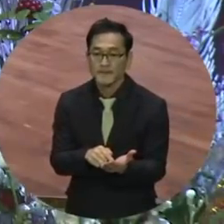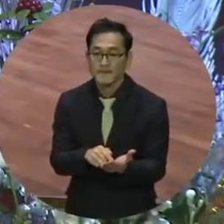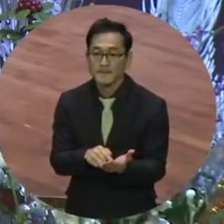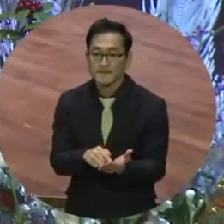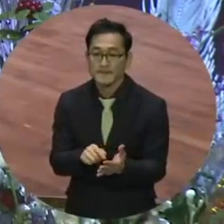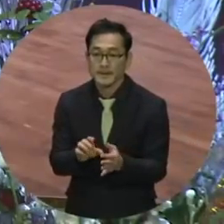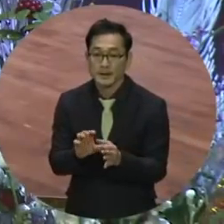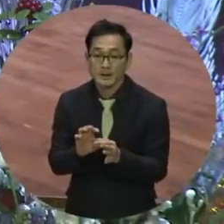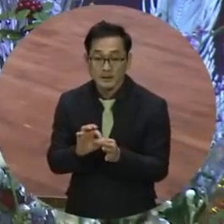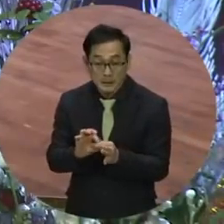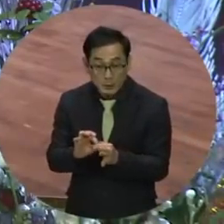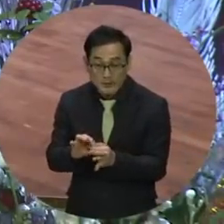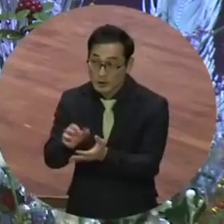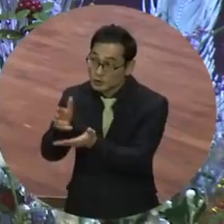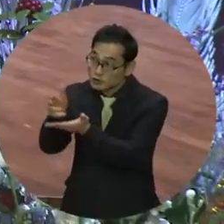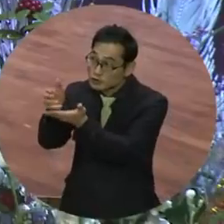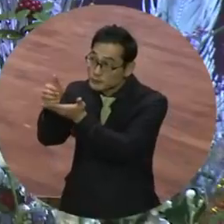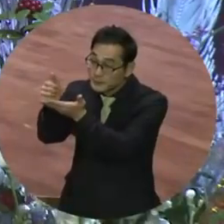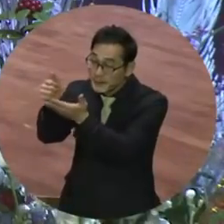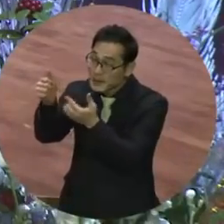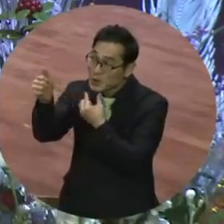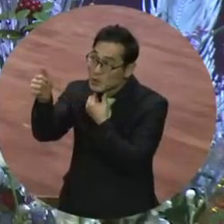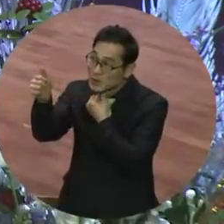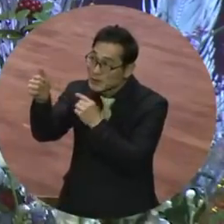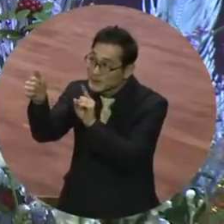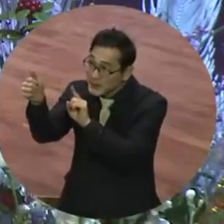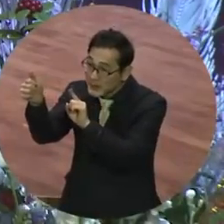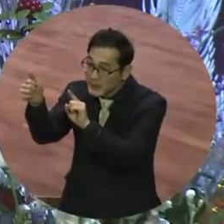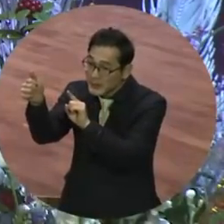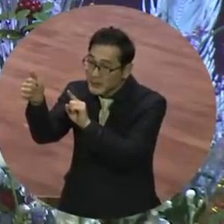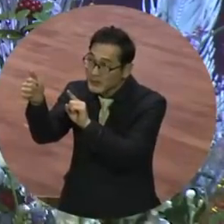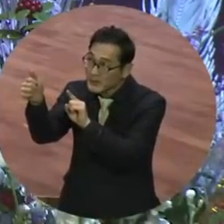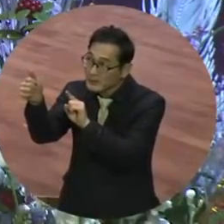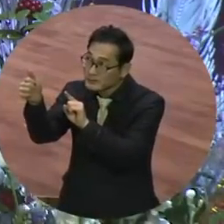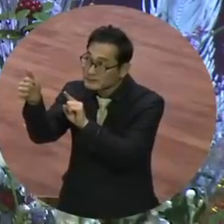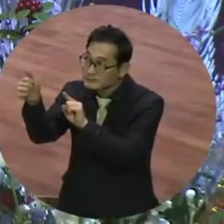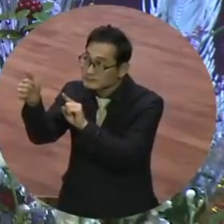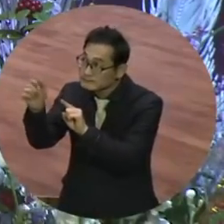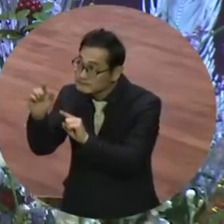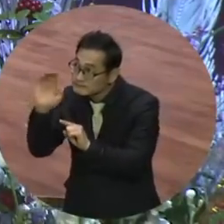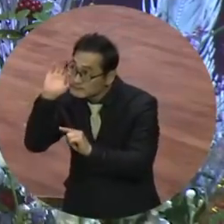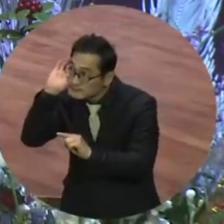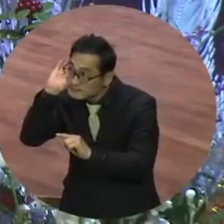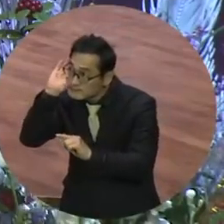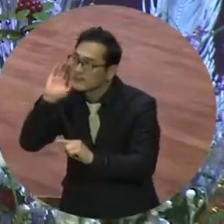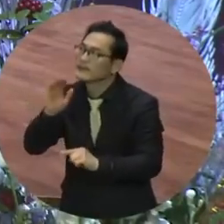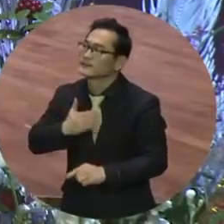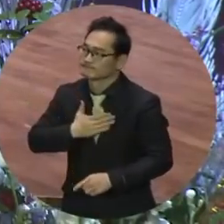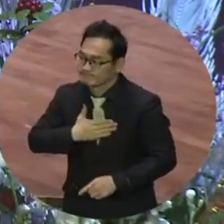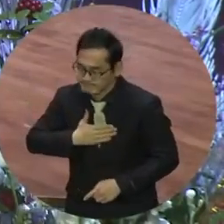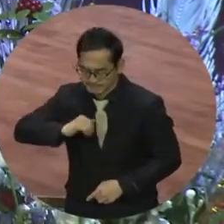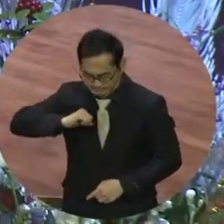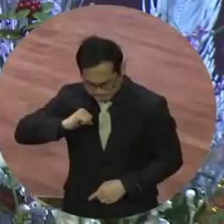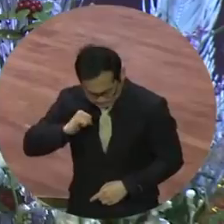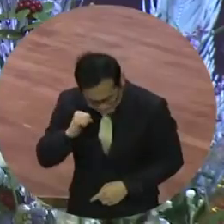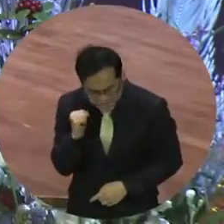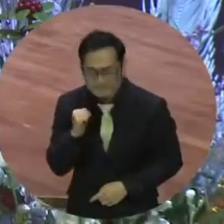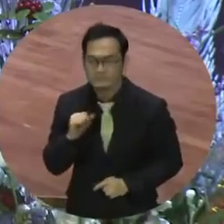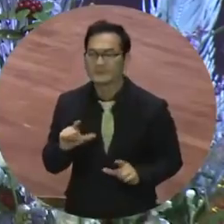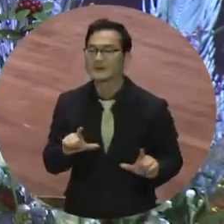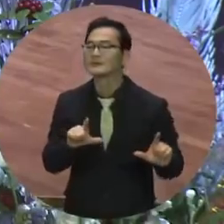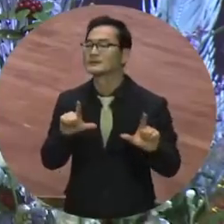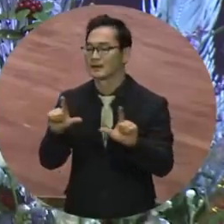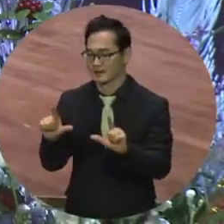주의 뜻을 행하는 데 있어서 삶의 모든 하나님 일을 하든 여러분 삶 속에서 일을 하든 그것도